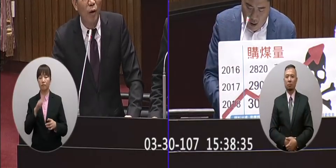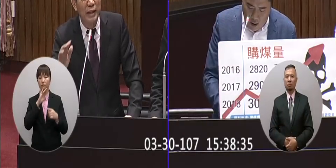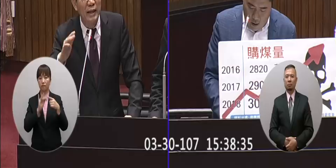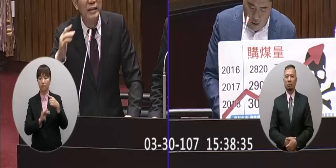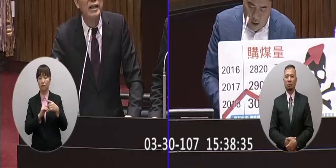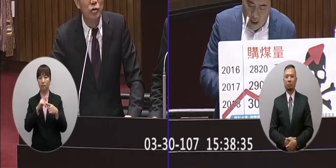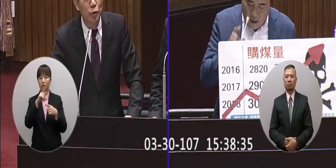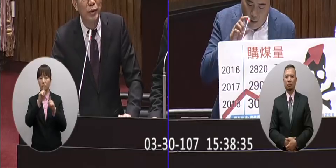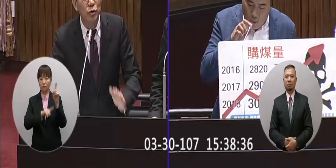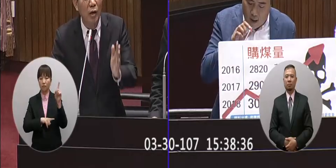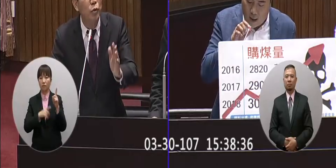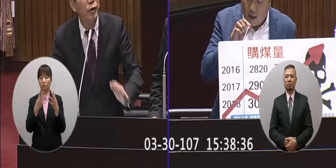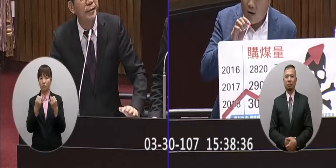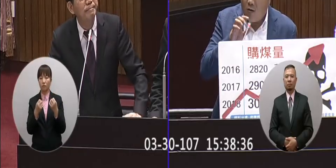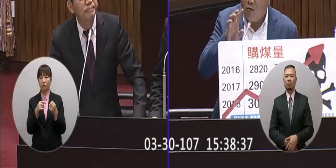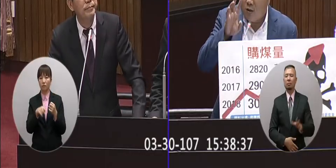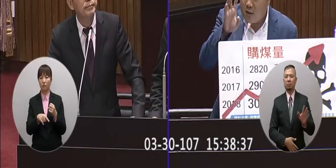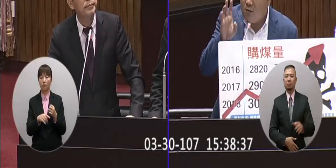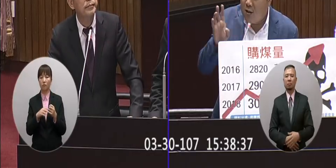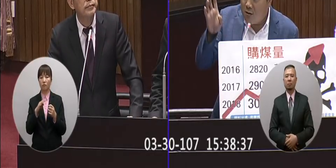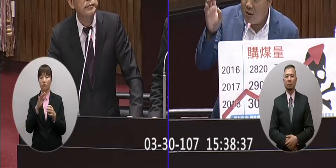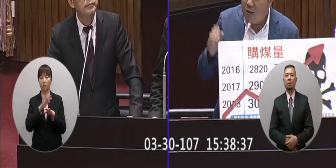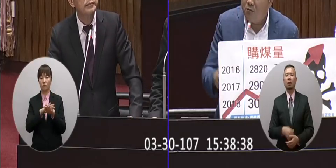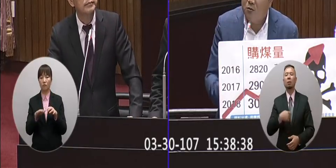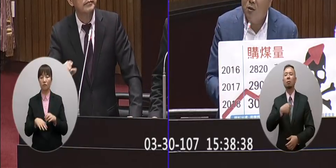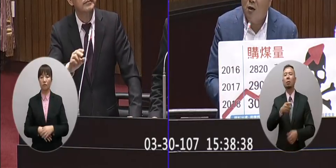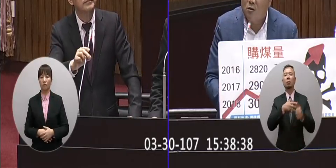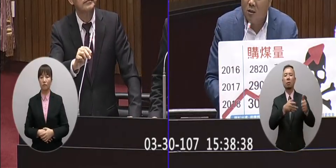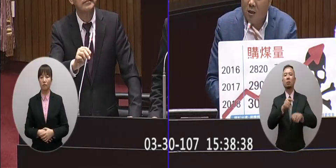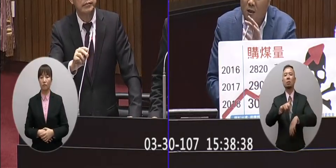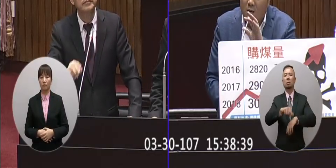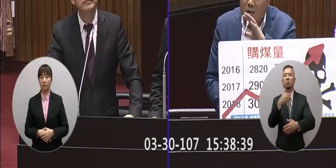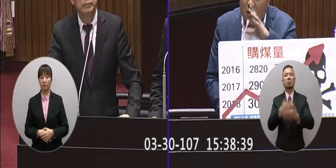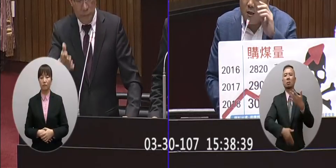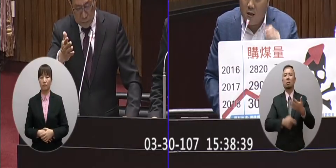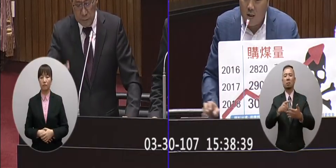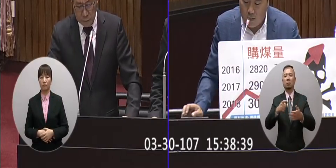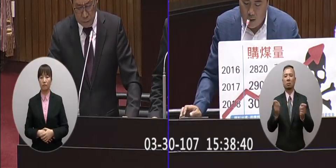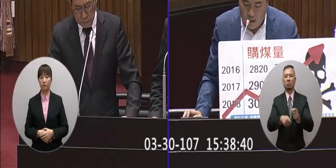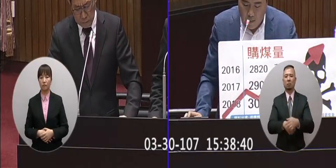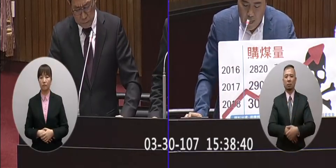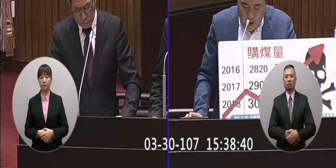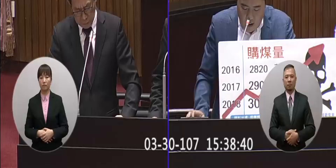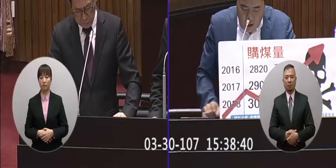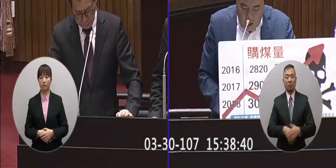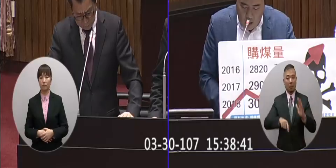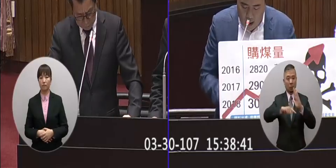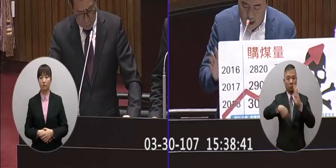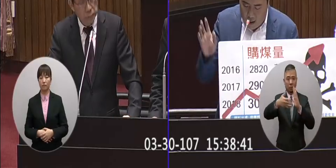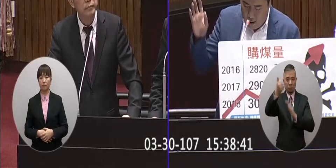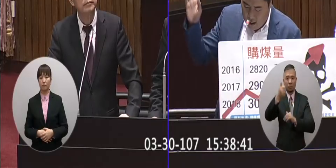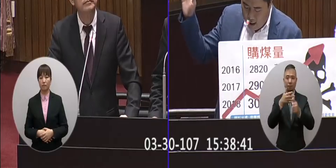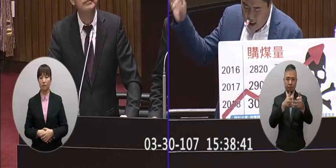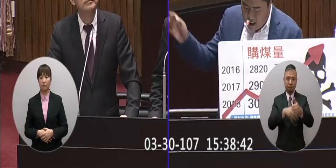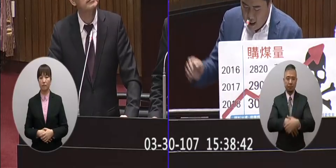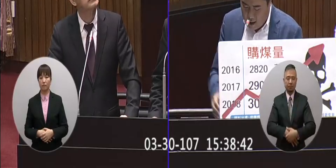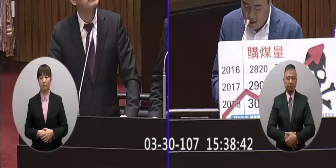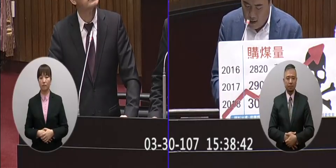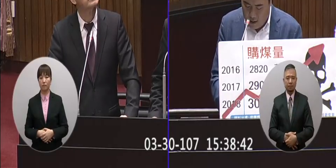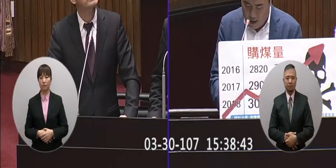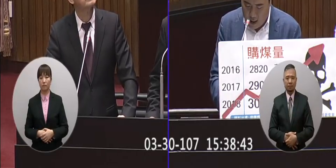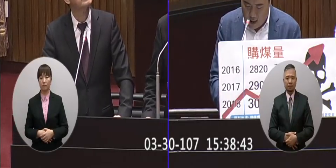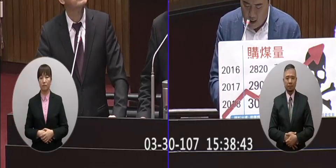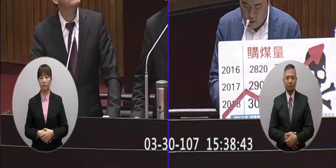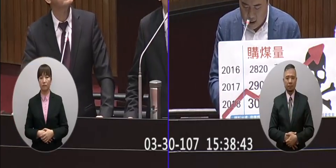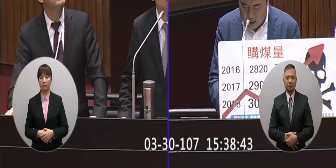6%吼，这个部分连刚才说明资料 问的啦，我接着问，因为剩下不多了哈。一个一丢哈， 是。 我们现在